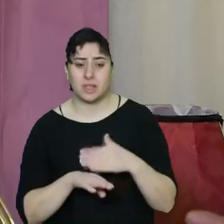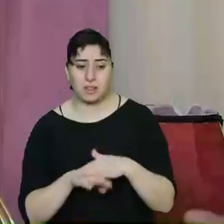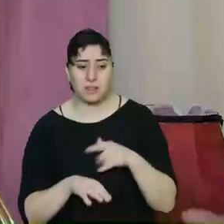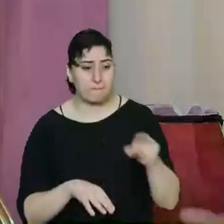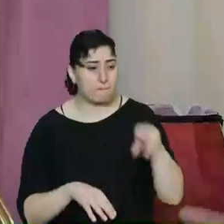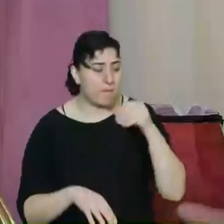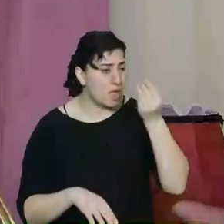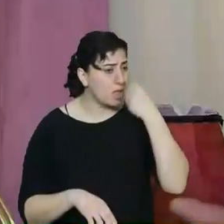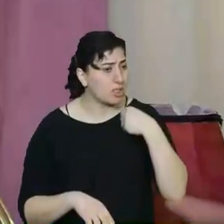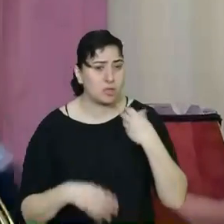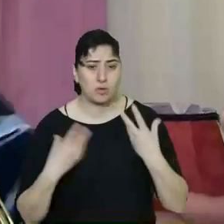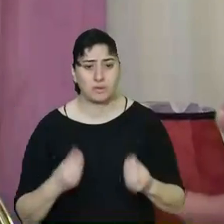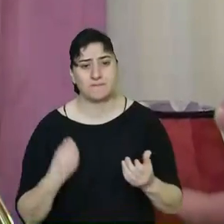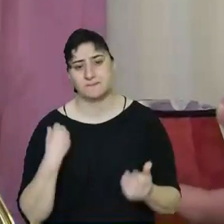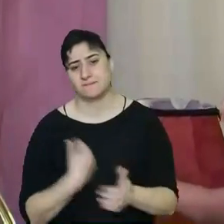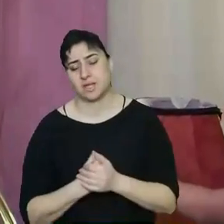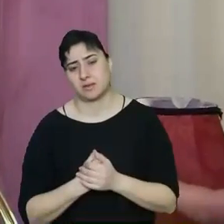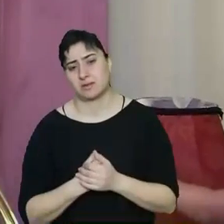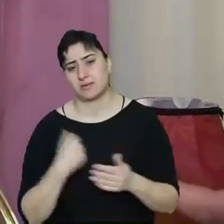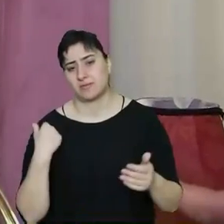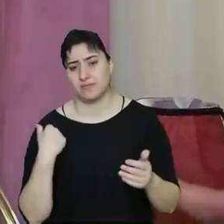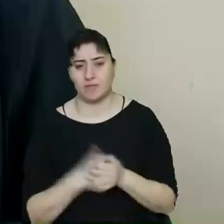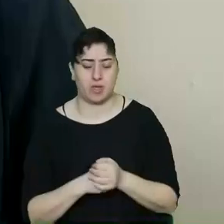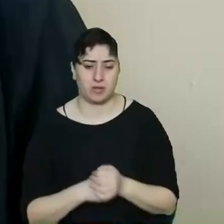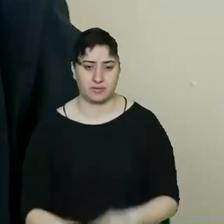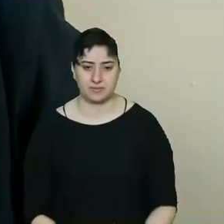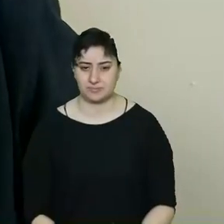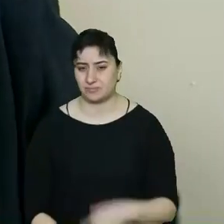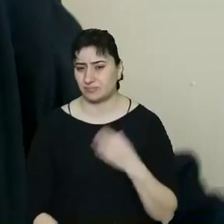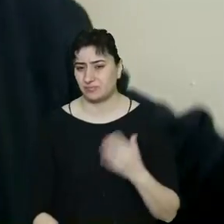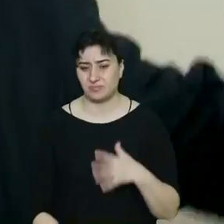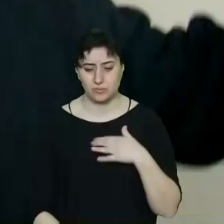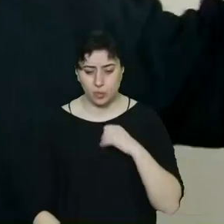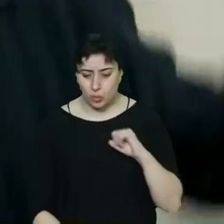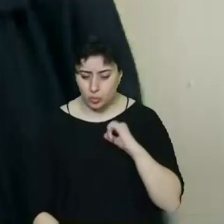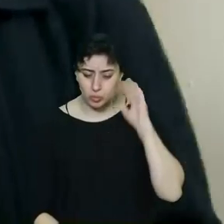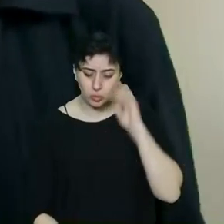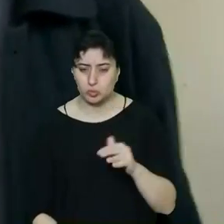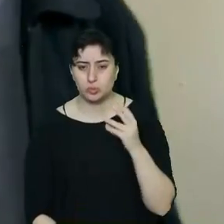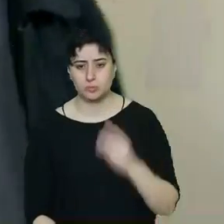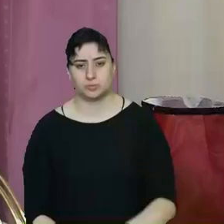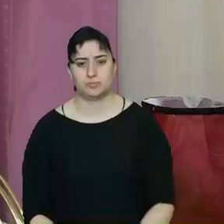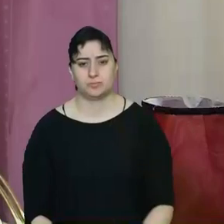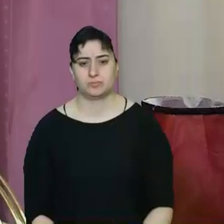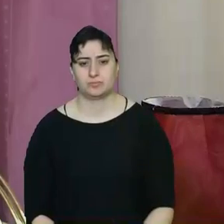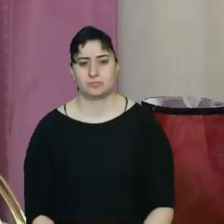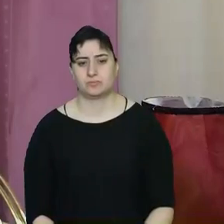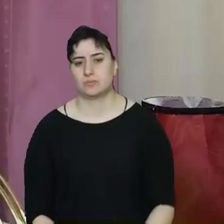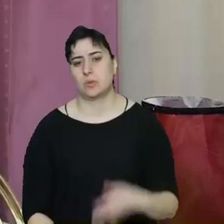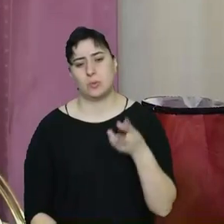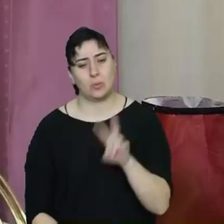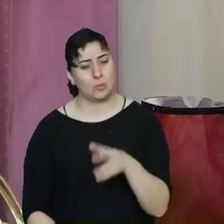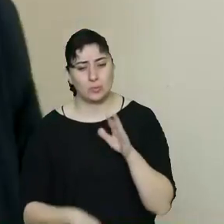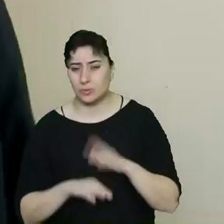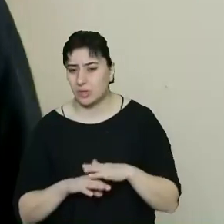papağanı yedi yuttu, görüyor musun? Vah, vah, vah. Anam korktuğum başıma geldi.